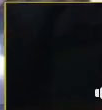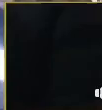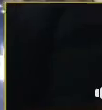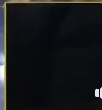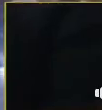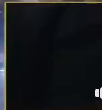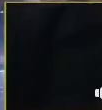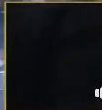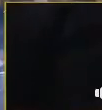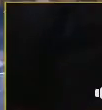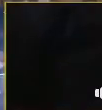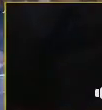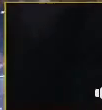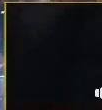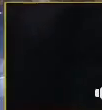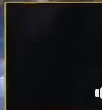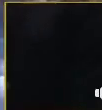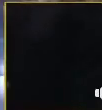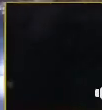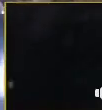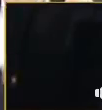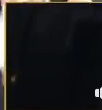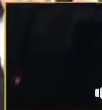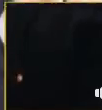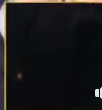Premier.